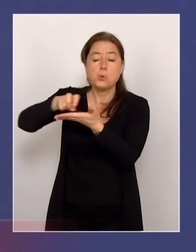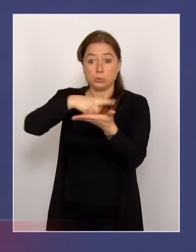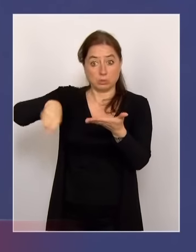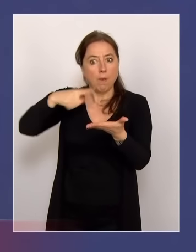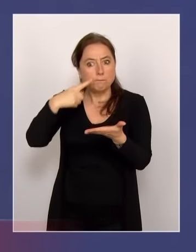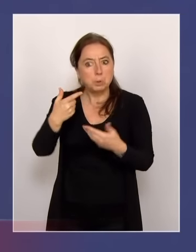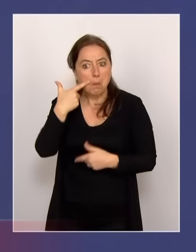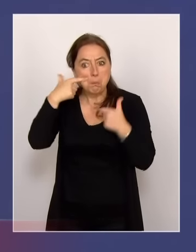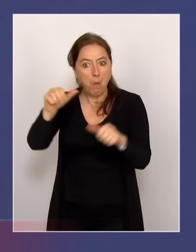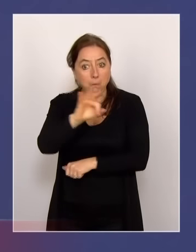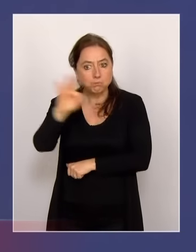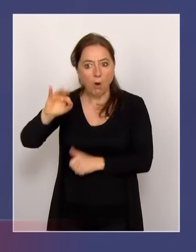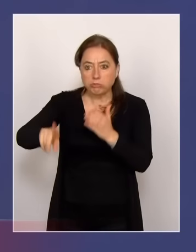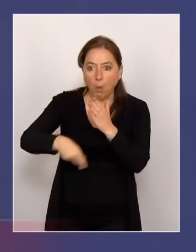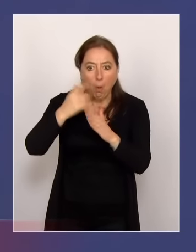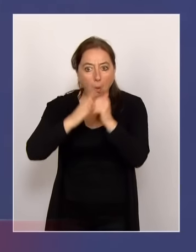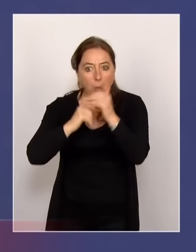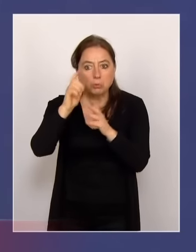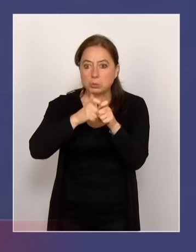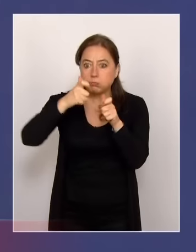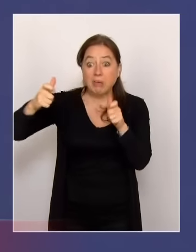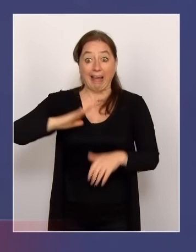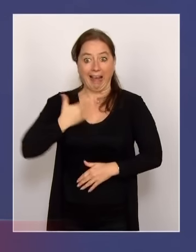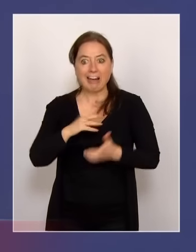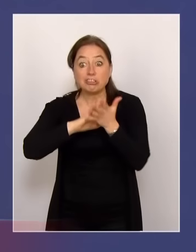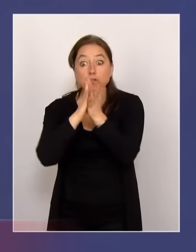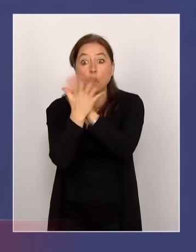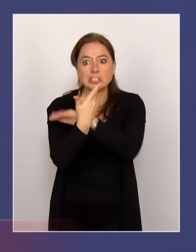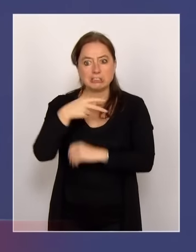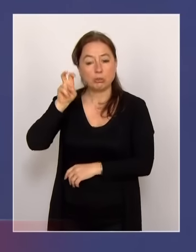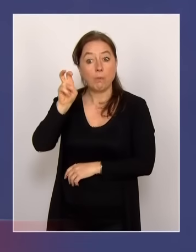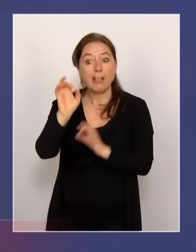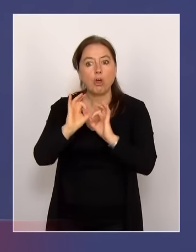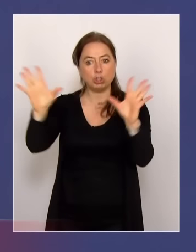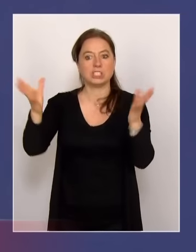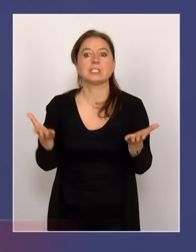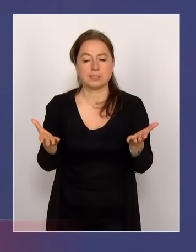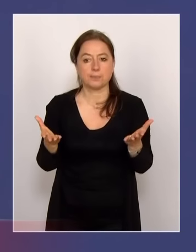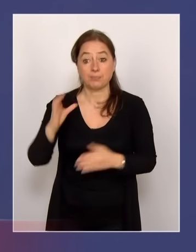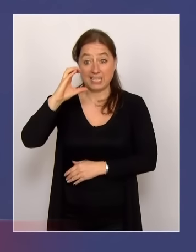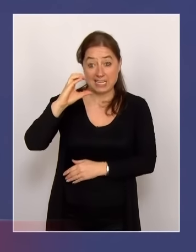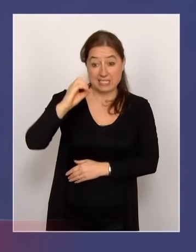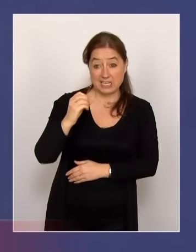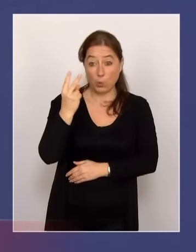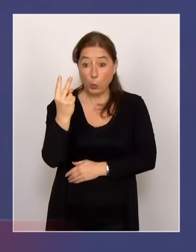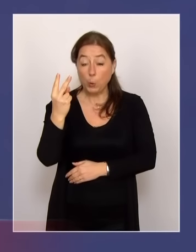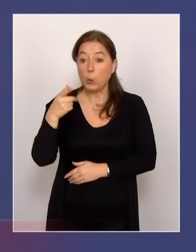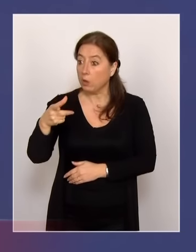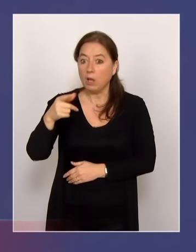industrielle par la transition. Et donc, il faut cesser d'opposer la décarbonation et la croissance.